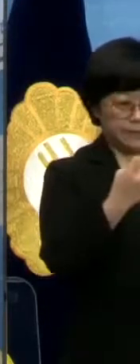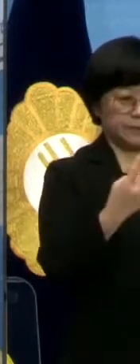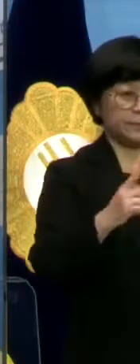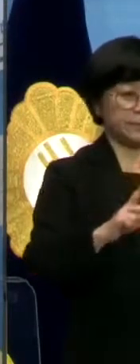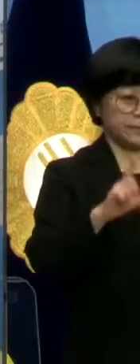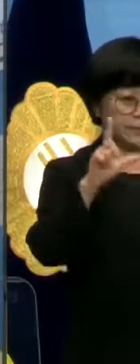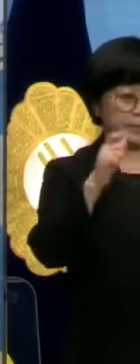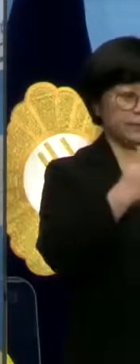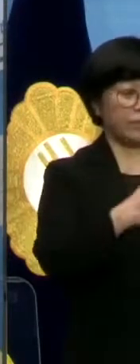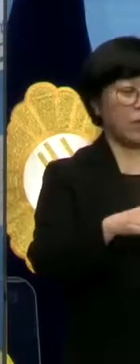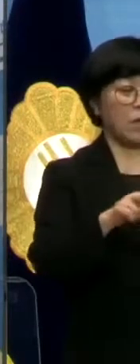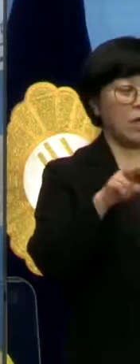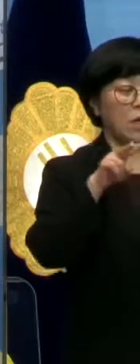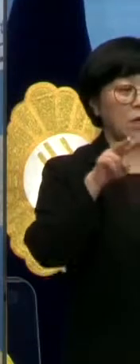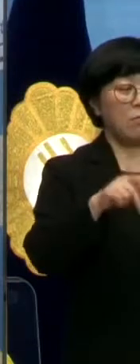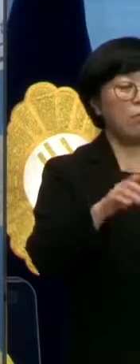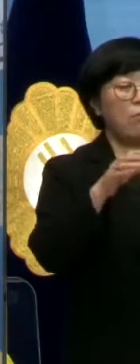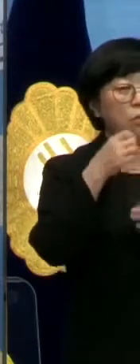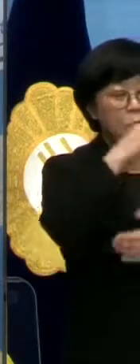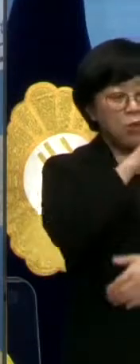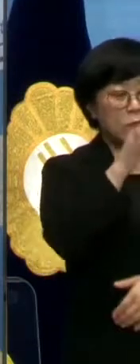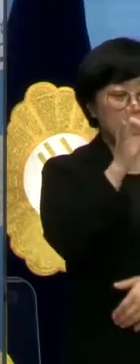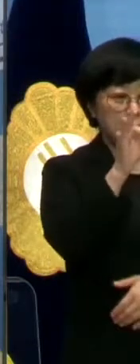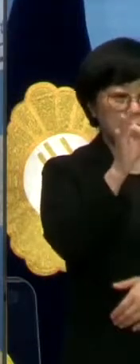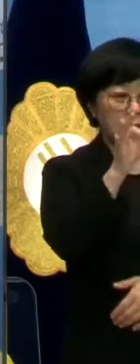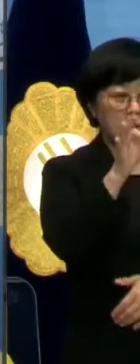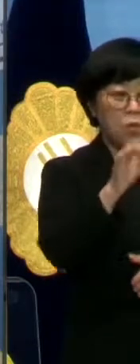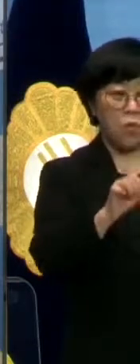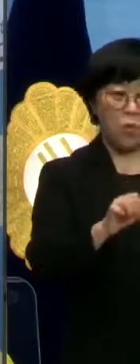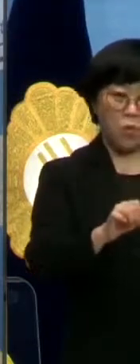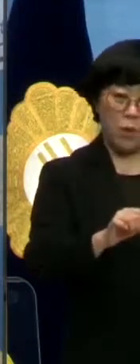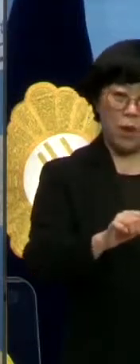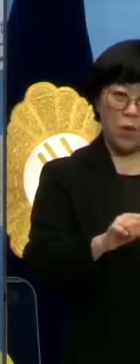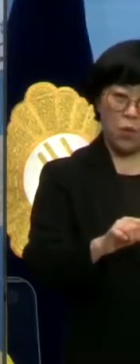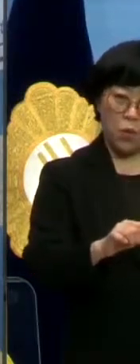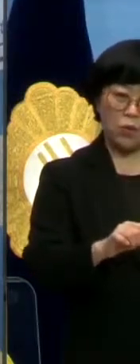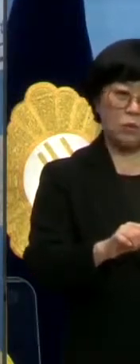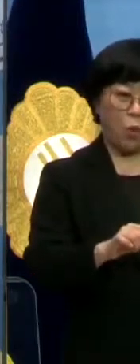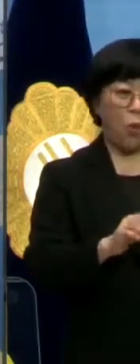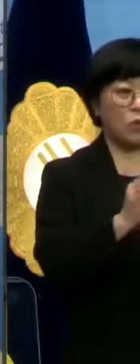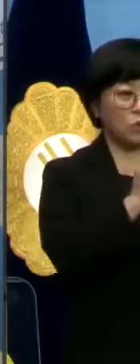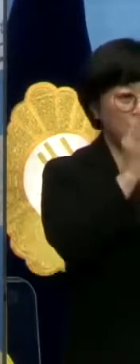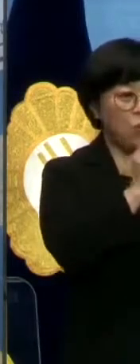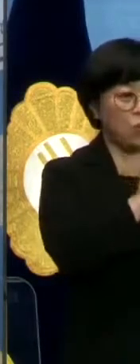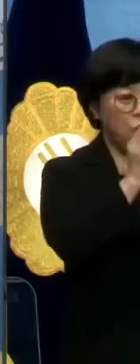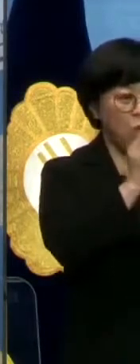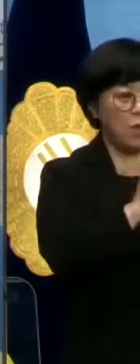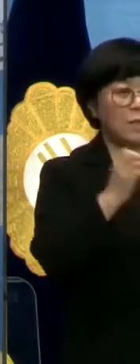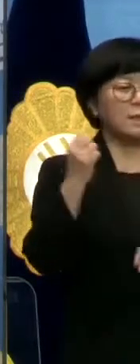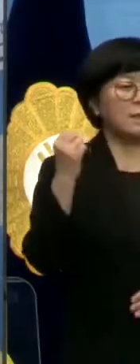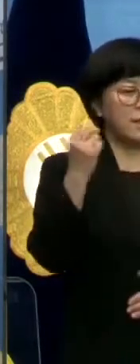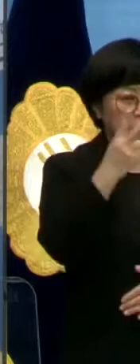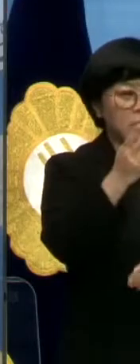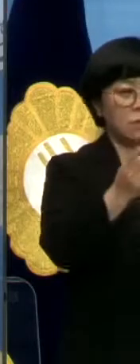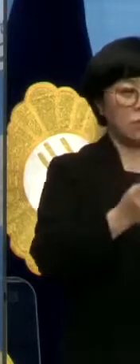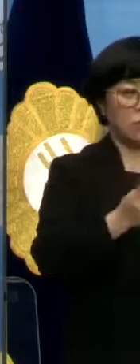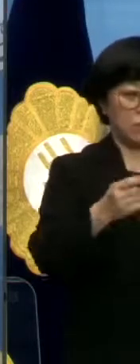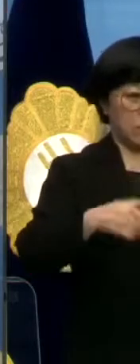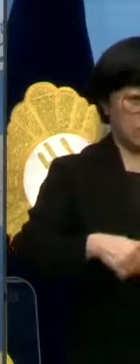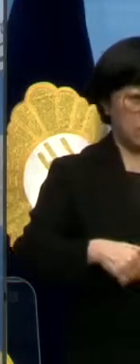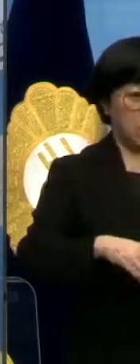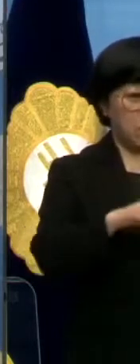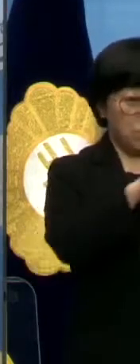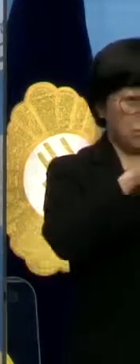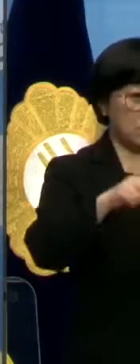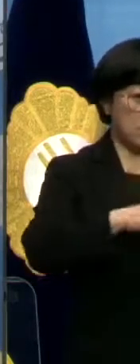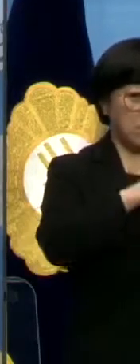2021년 슈퍼 본예산 약 555조도 반드시 재조정해야 합니다.